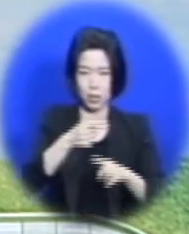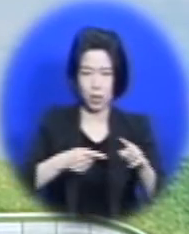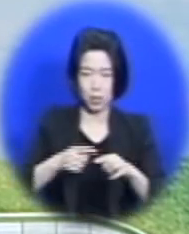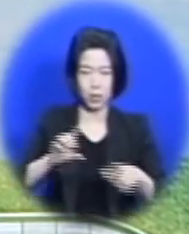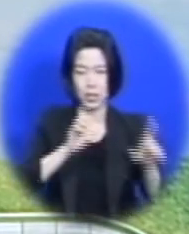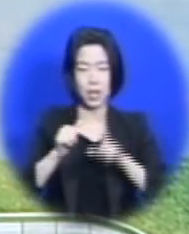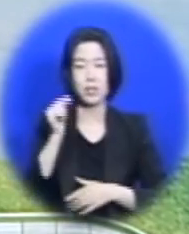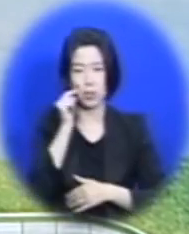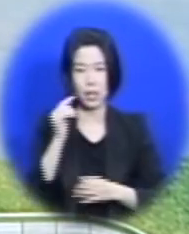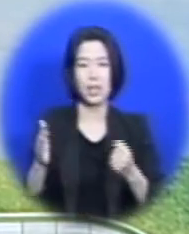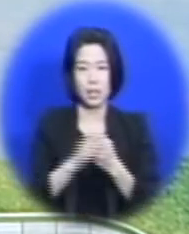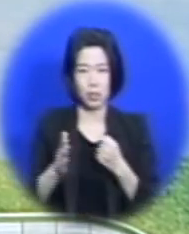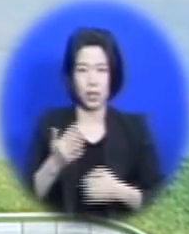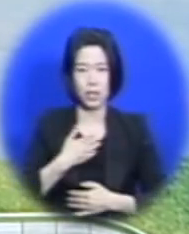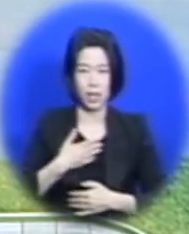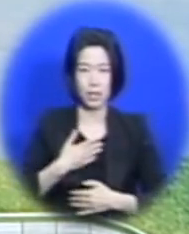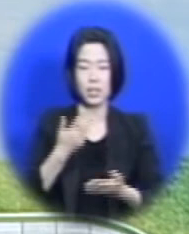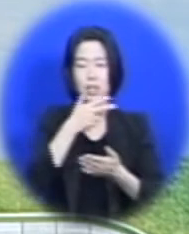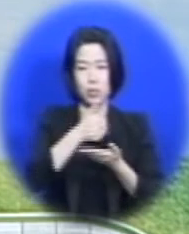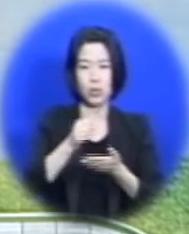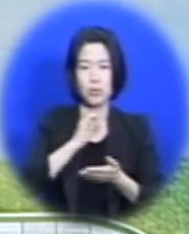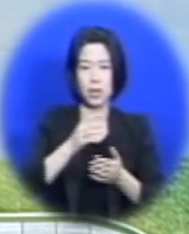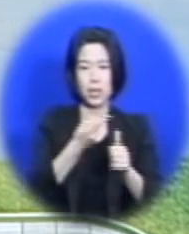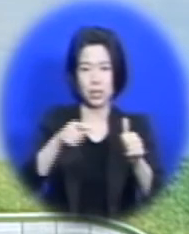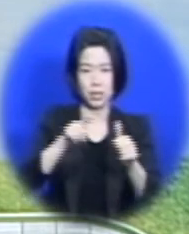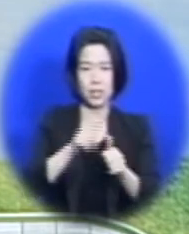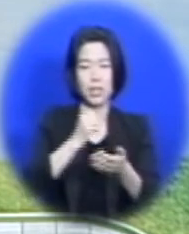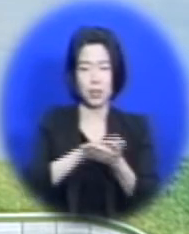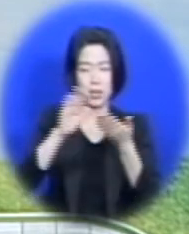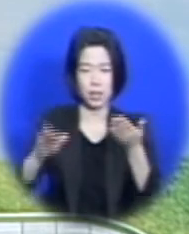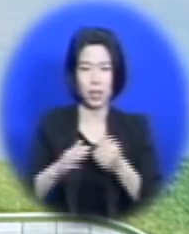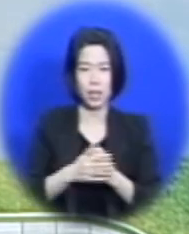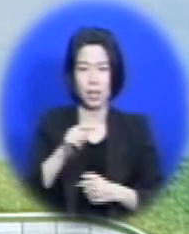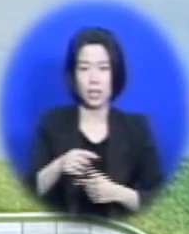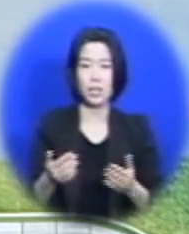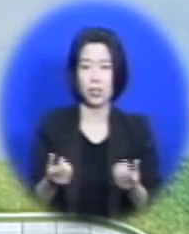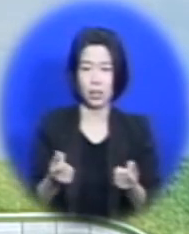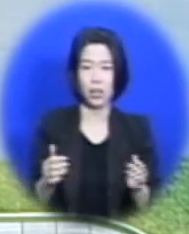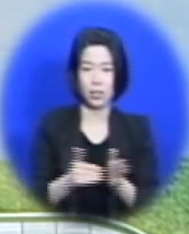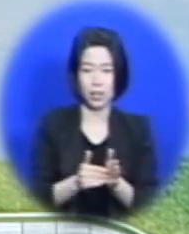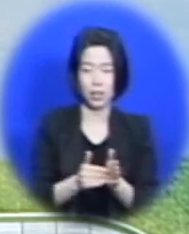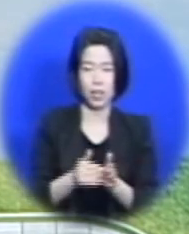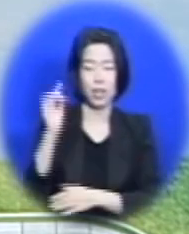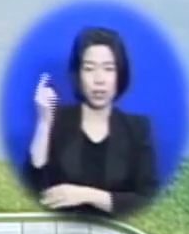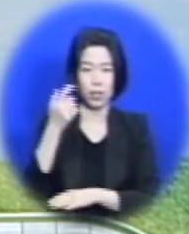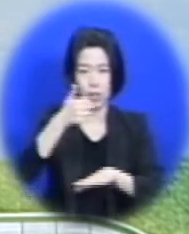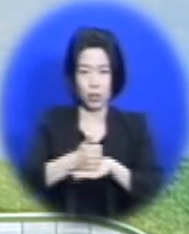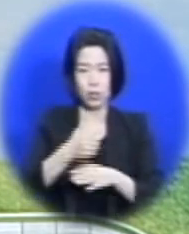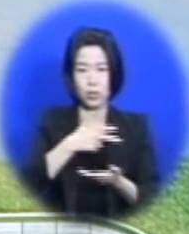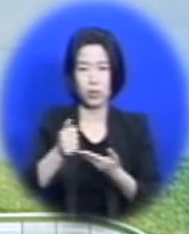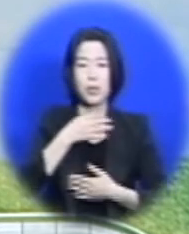것입니다. 그러기에 나는 주님만 의지하렵니다. 이렇게 끝나요. 다윗은 결국은 주님의